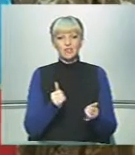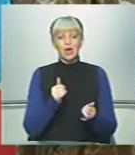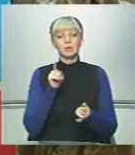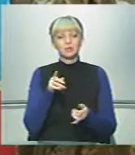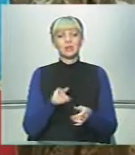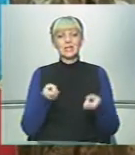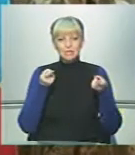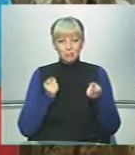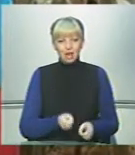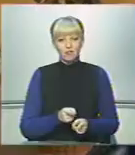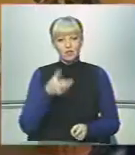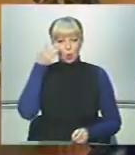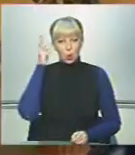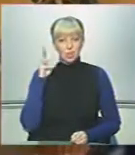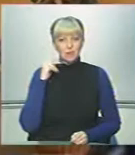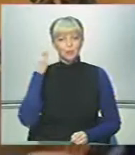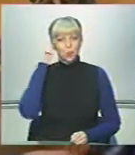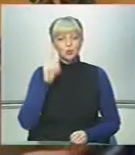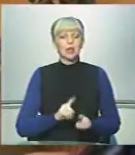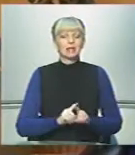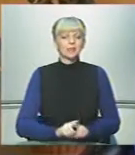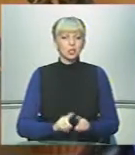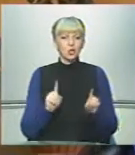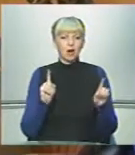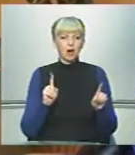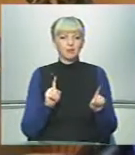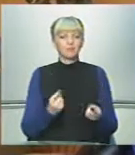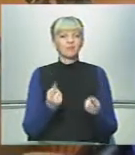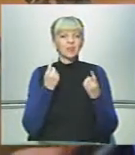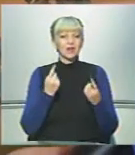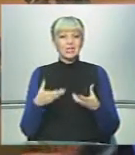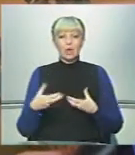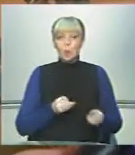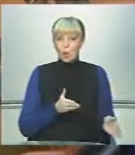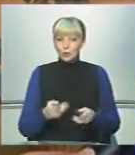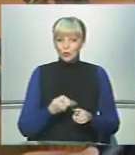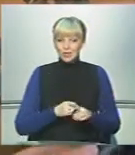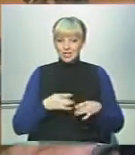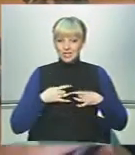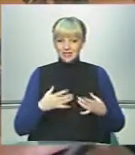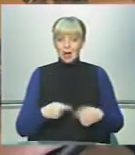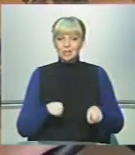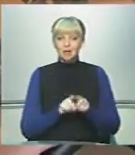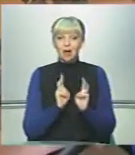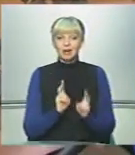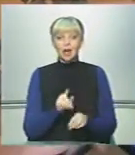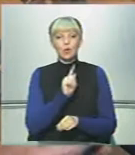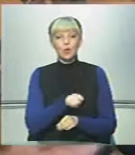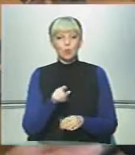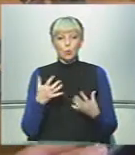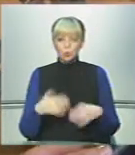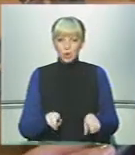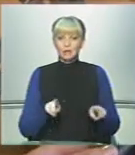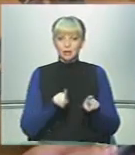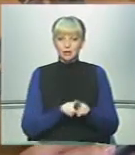він справжній козак. Учні надзвичайно з великим захопленням готувалися до цього свята, так як вони вже такі